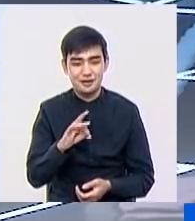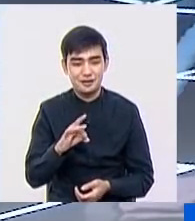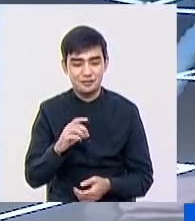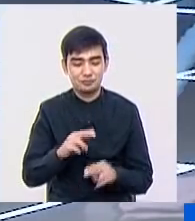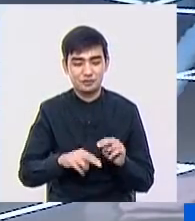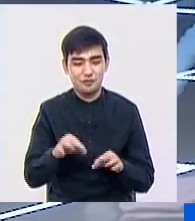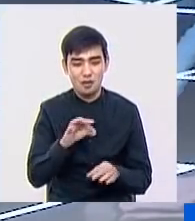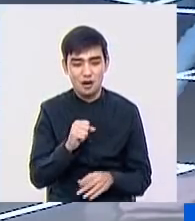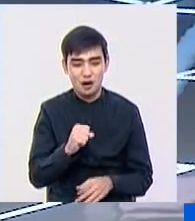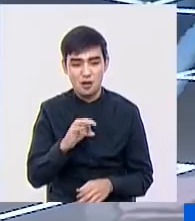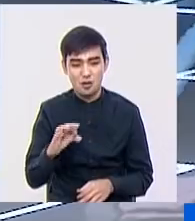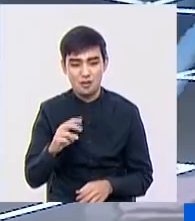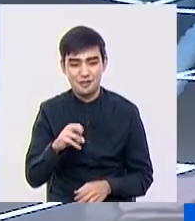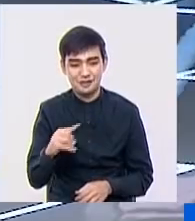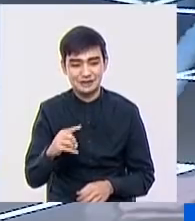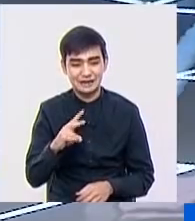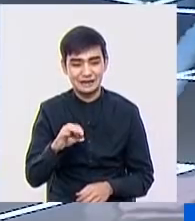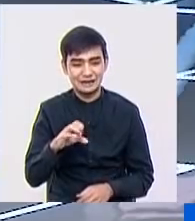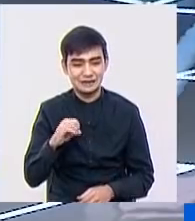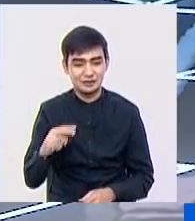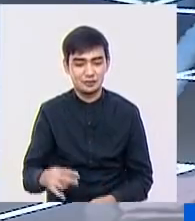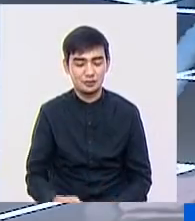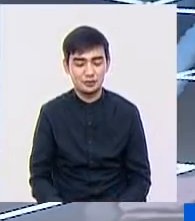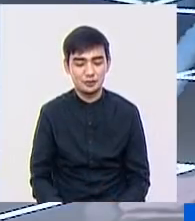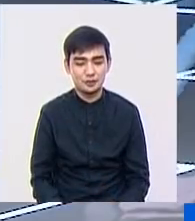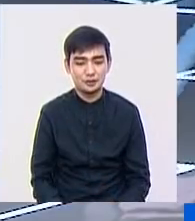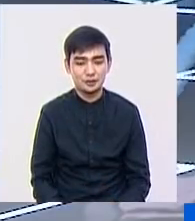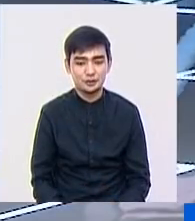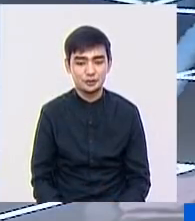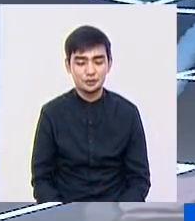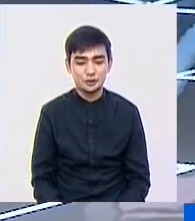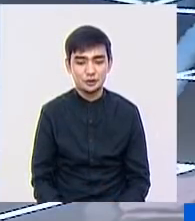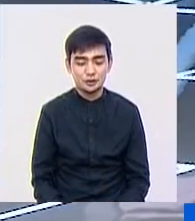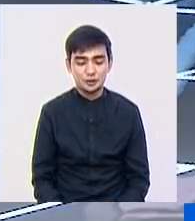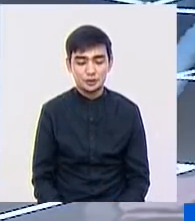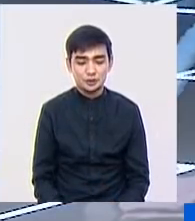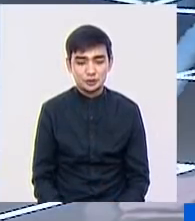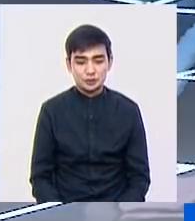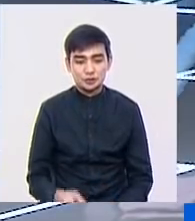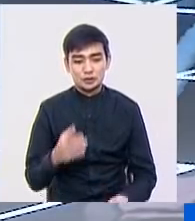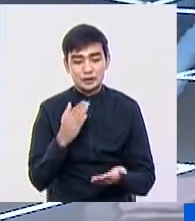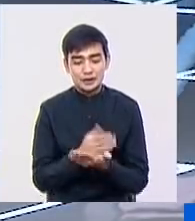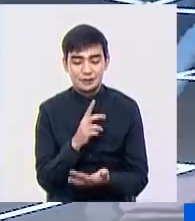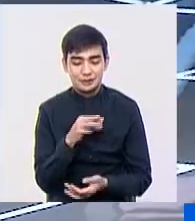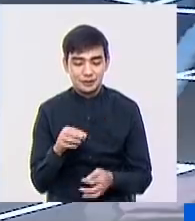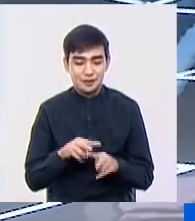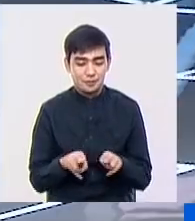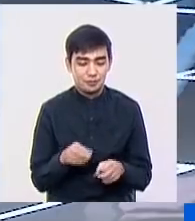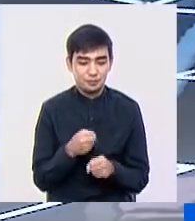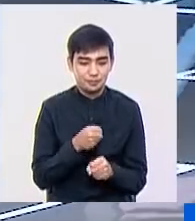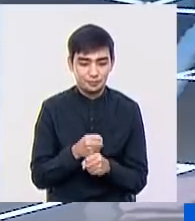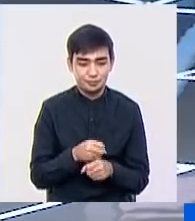АО «Казниса». Арман, добрый вечер. Добрый вечер. Есть ли возможность создать так